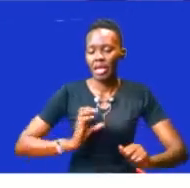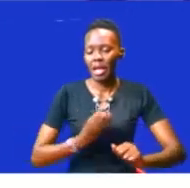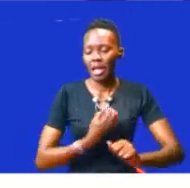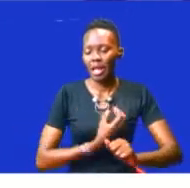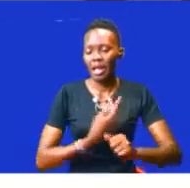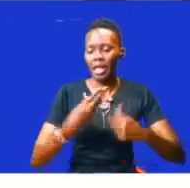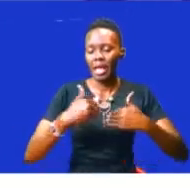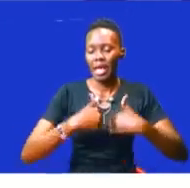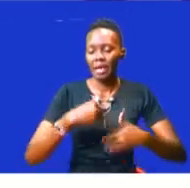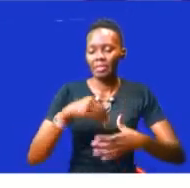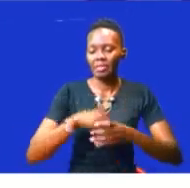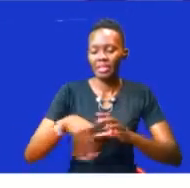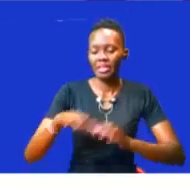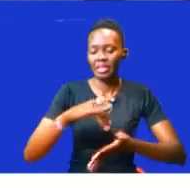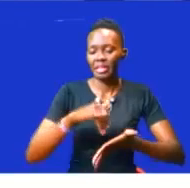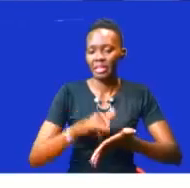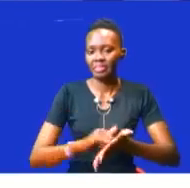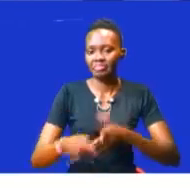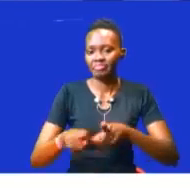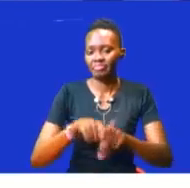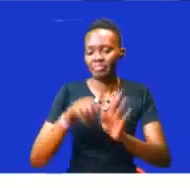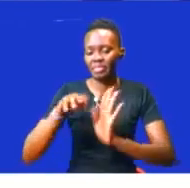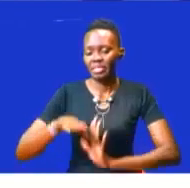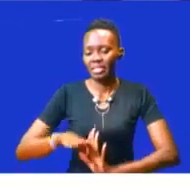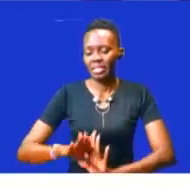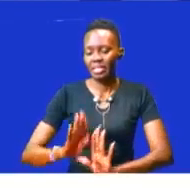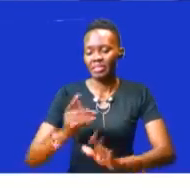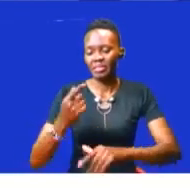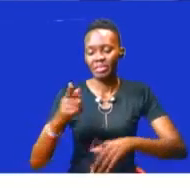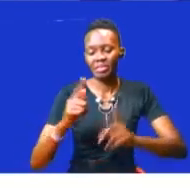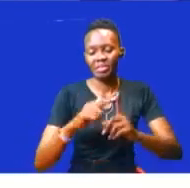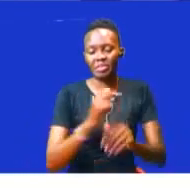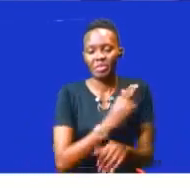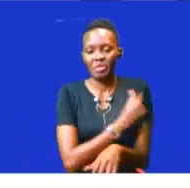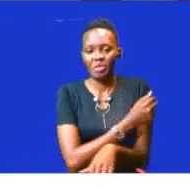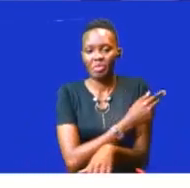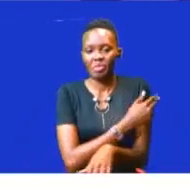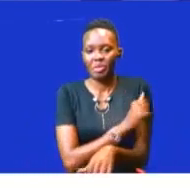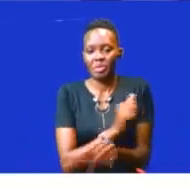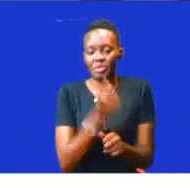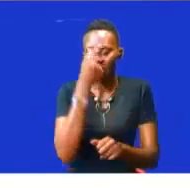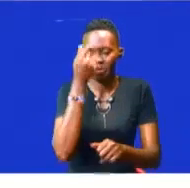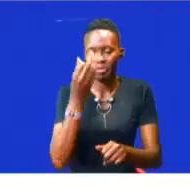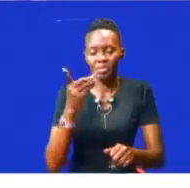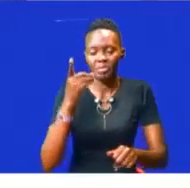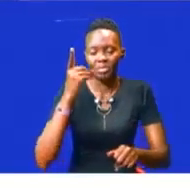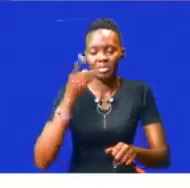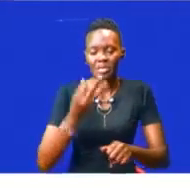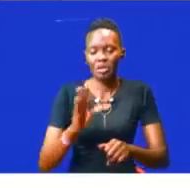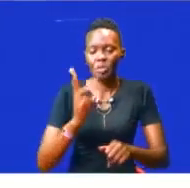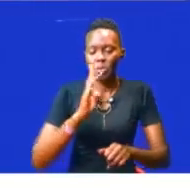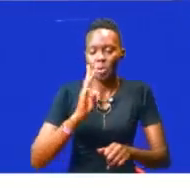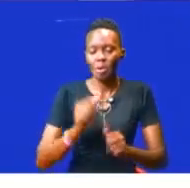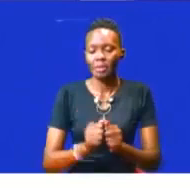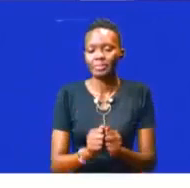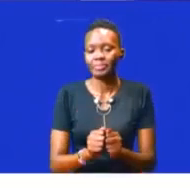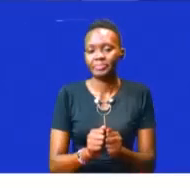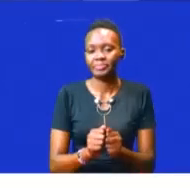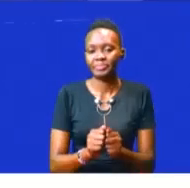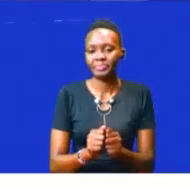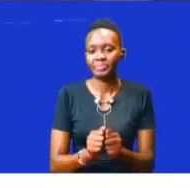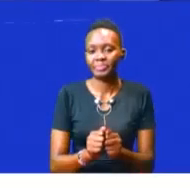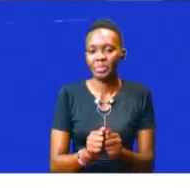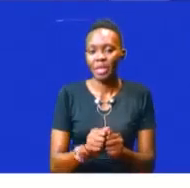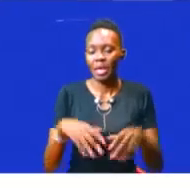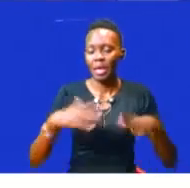giyud pi maler kendo giwere gi hospital ni gidhi thiedho tuo mar mikelo gi midusi mag pi. Moko kuom jopiny kata jodak e